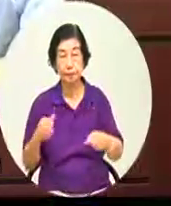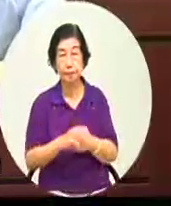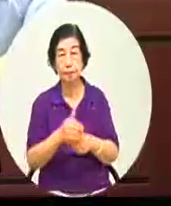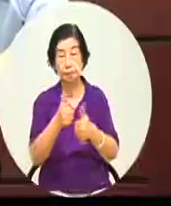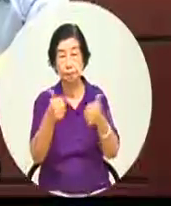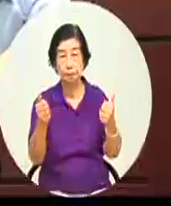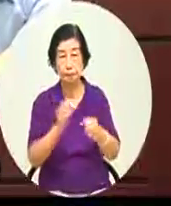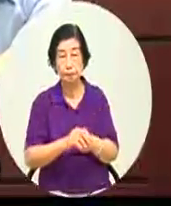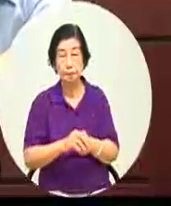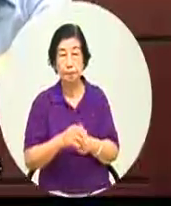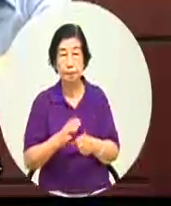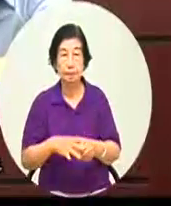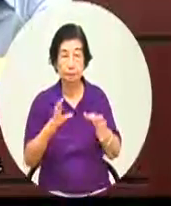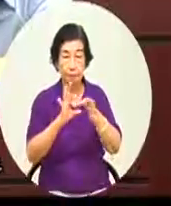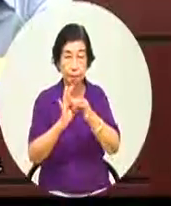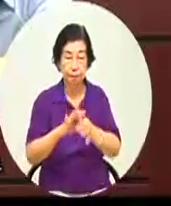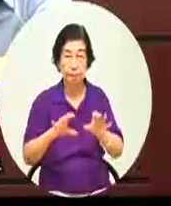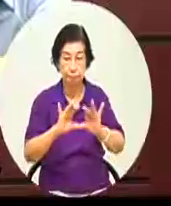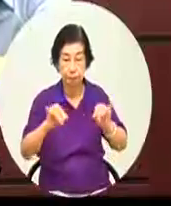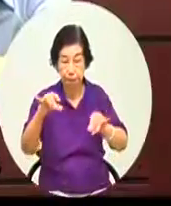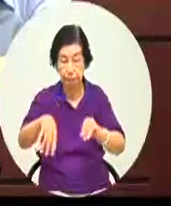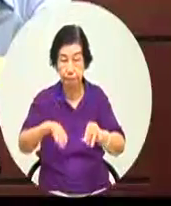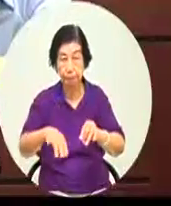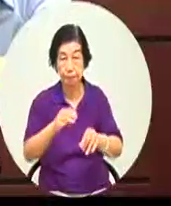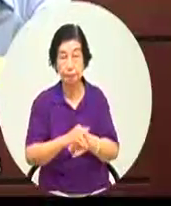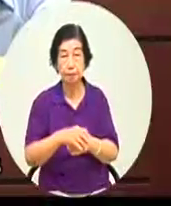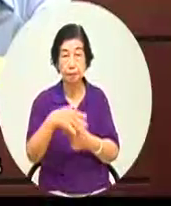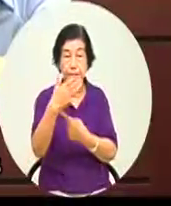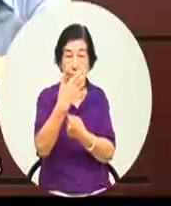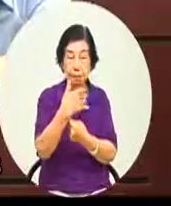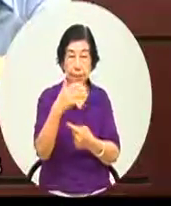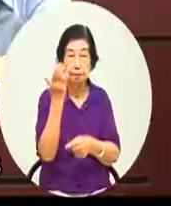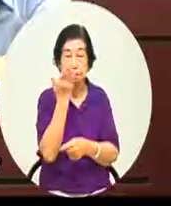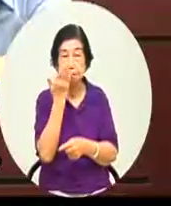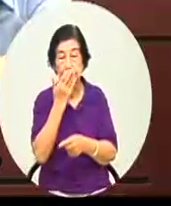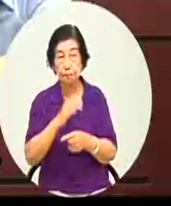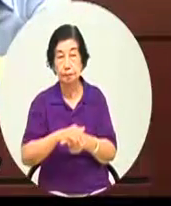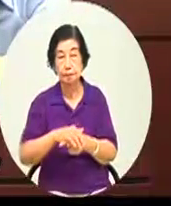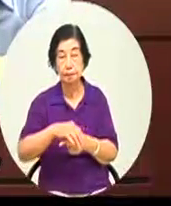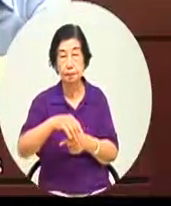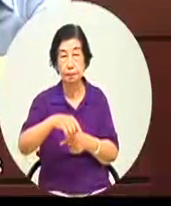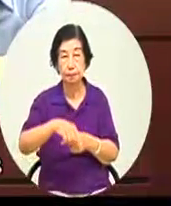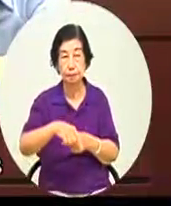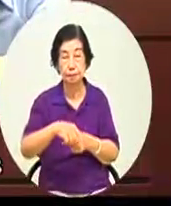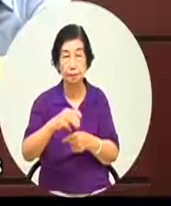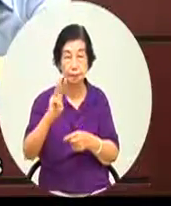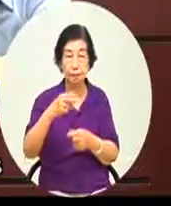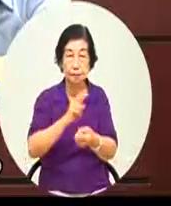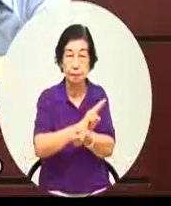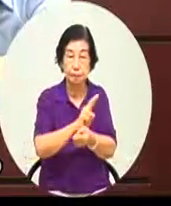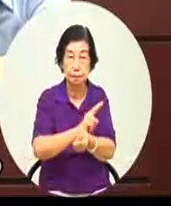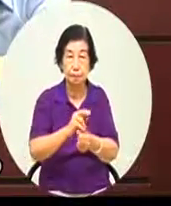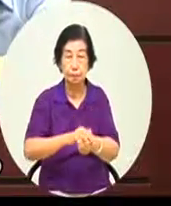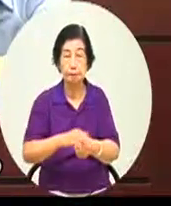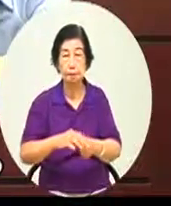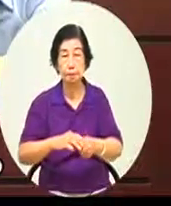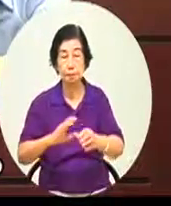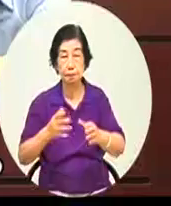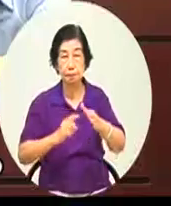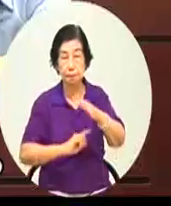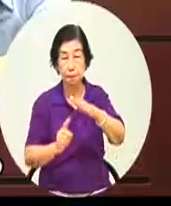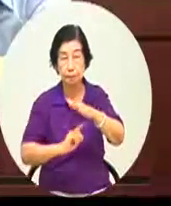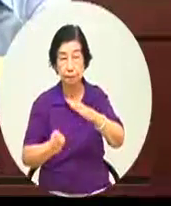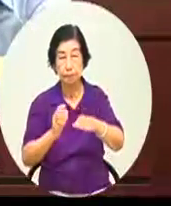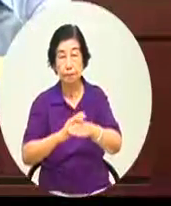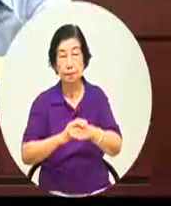关旗美山林这方面，交通建设的一个关心了哈、哦。那刚才议员所提到那个国道十号延